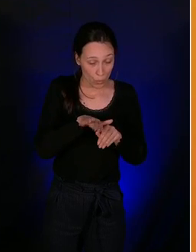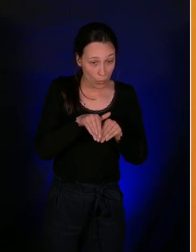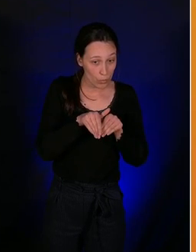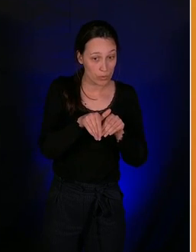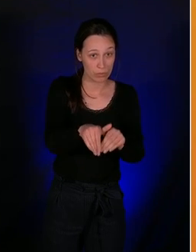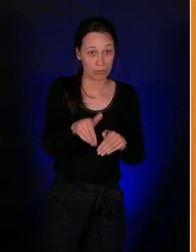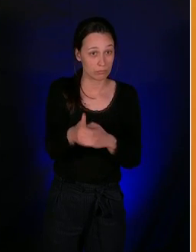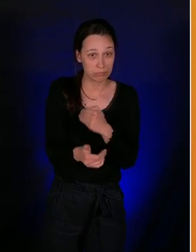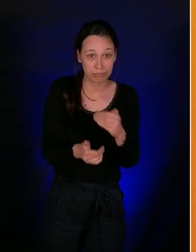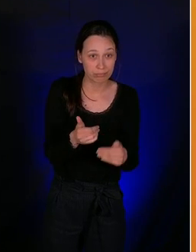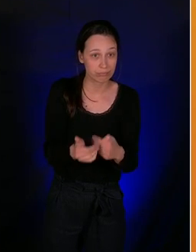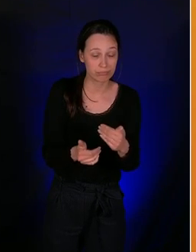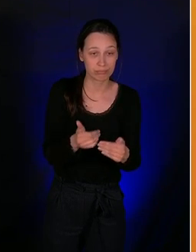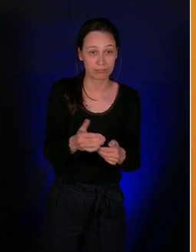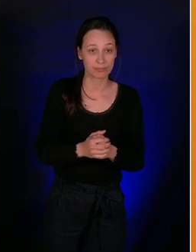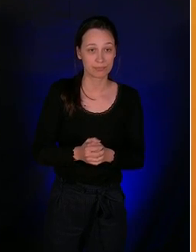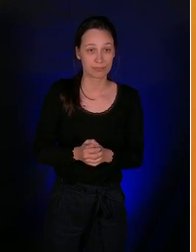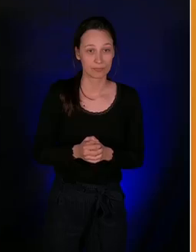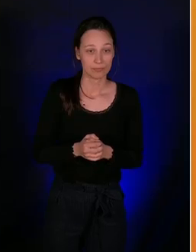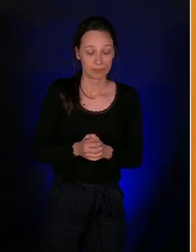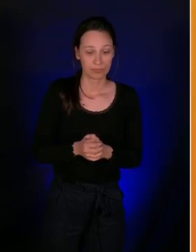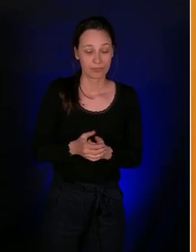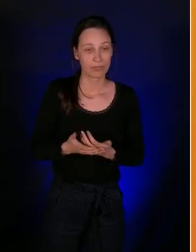sens, nous semble-t-il. Et bien entendu aussi,